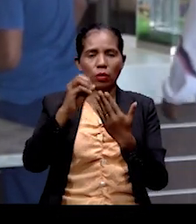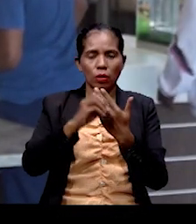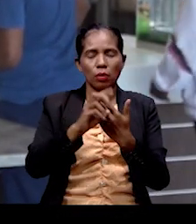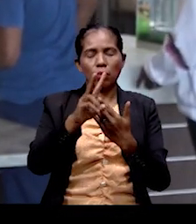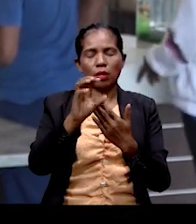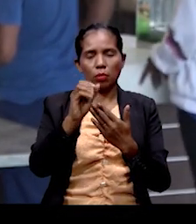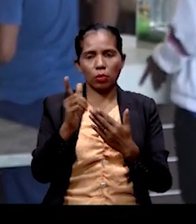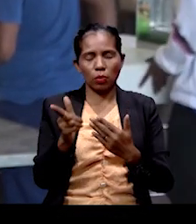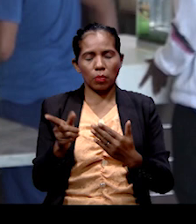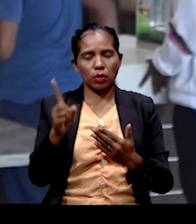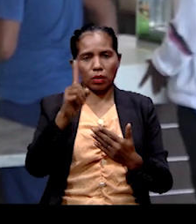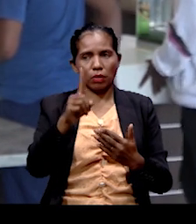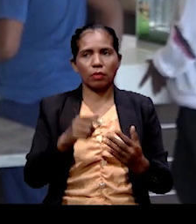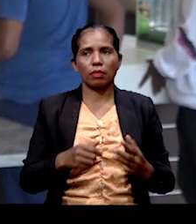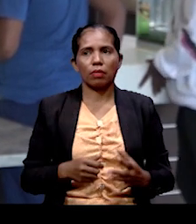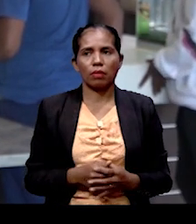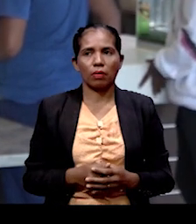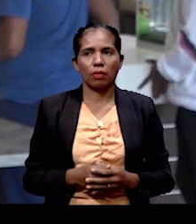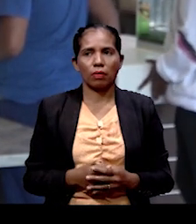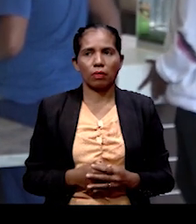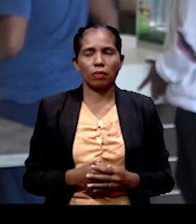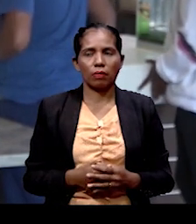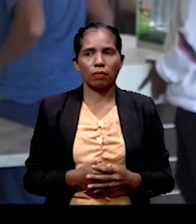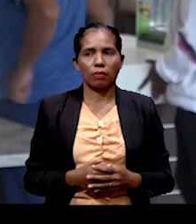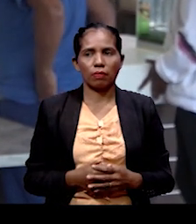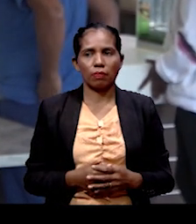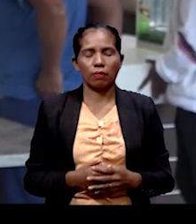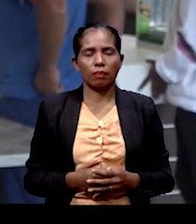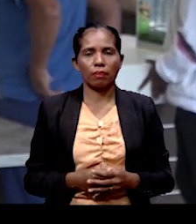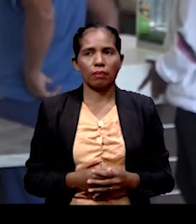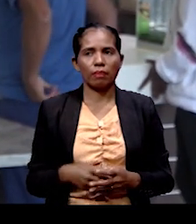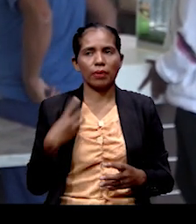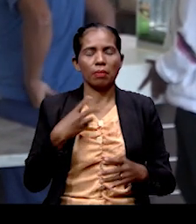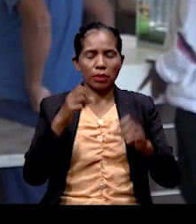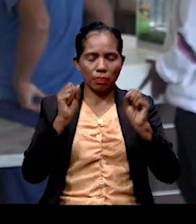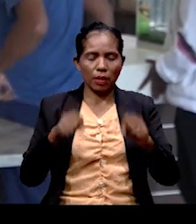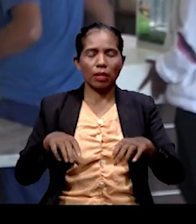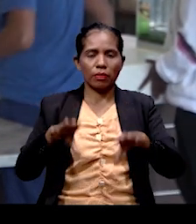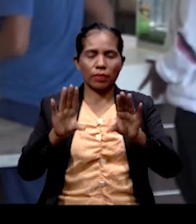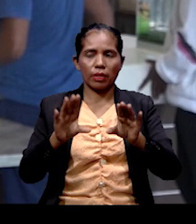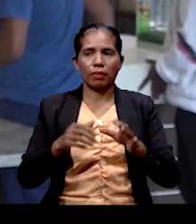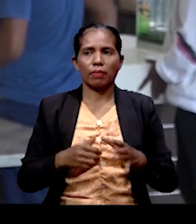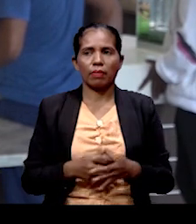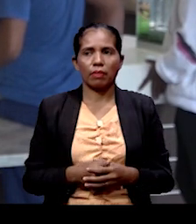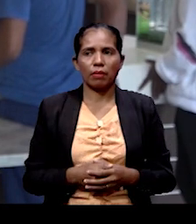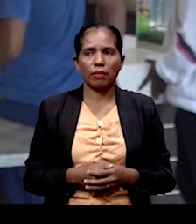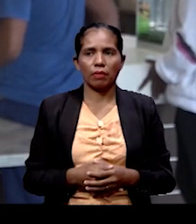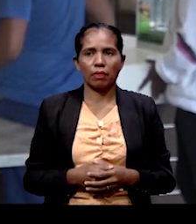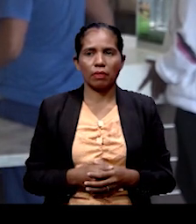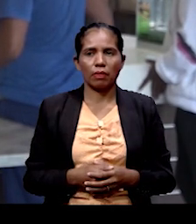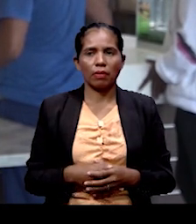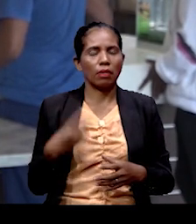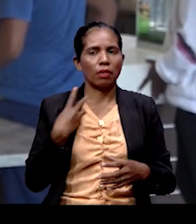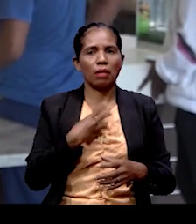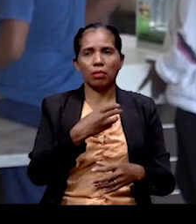sehentan kalau kalau dia kata kehendet lorong mas katu fain toy napa siak ne ami se bela fangela tambah sidak to hiana bada razam kata ami hiane